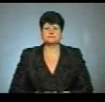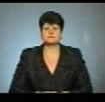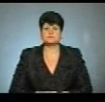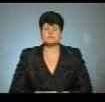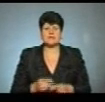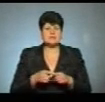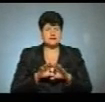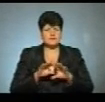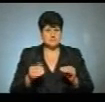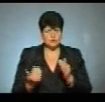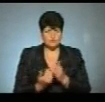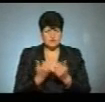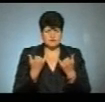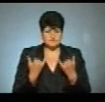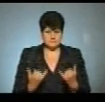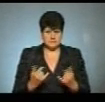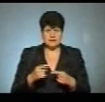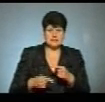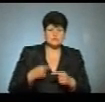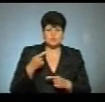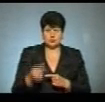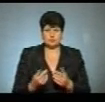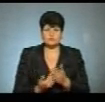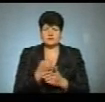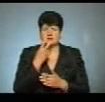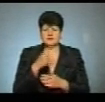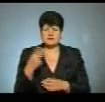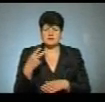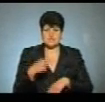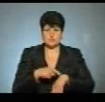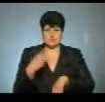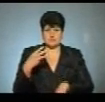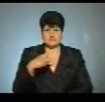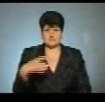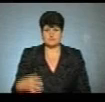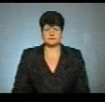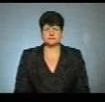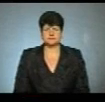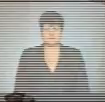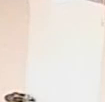29. Це вся інформація на цю годину. Наступний випуск дивіться вже о 20:30.